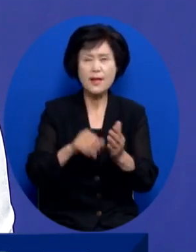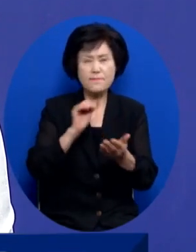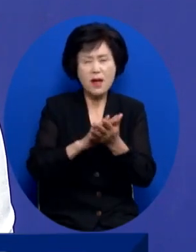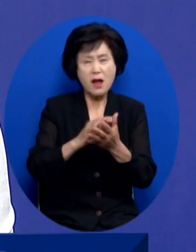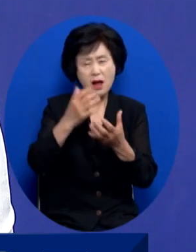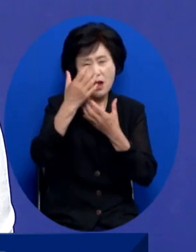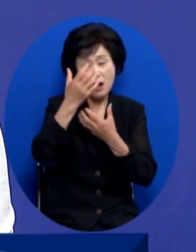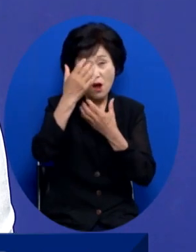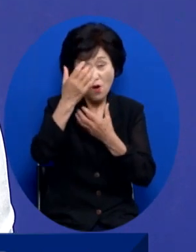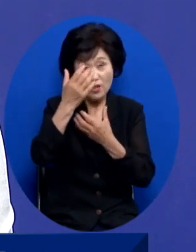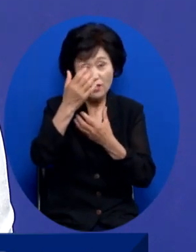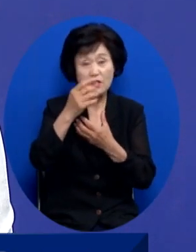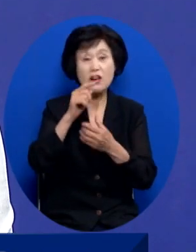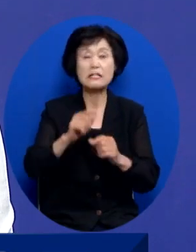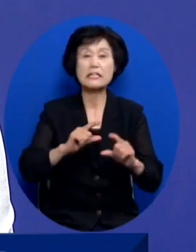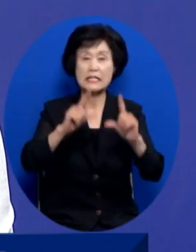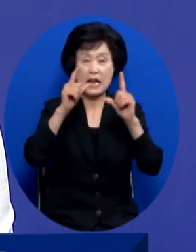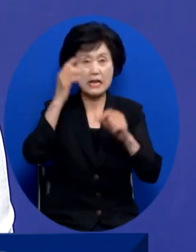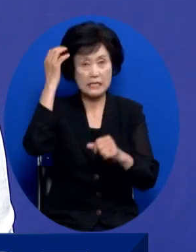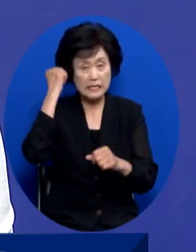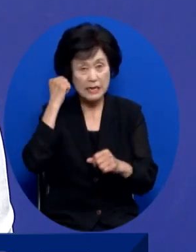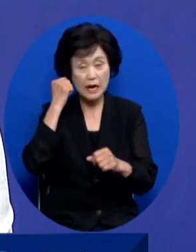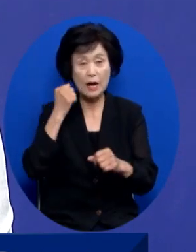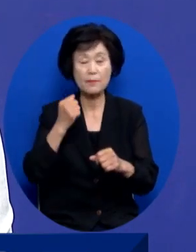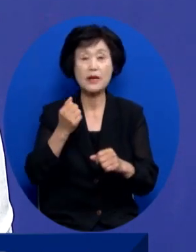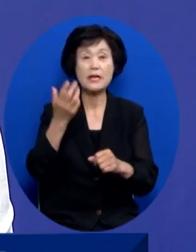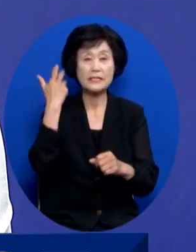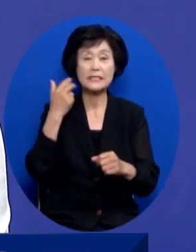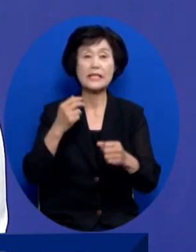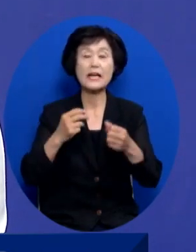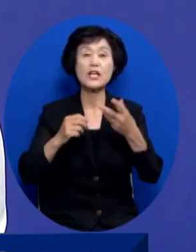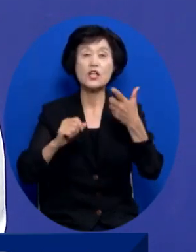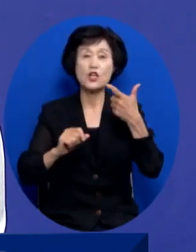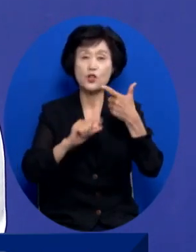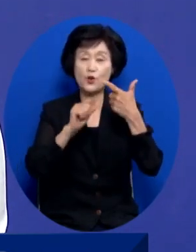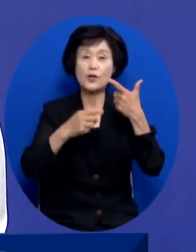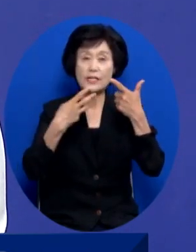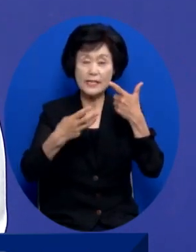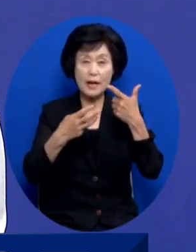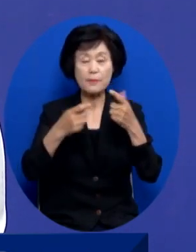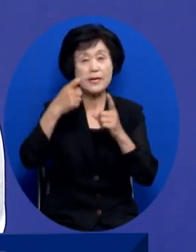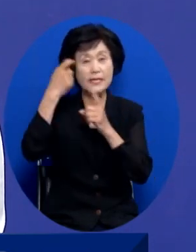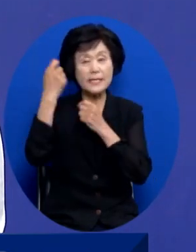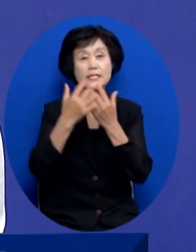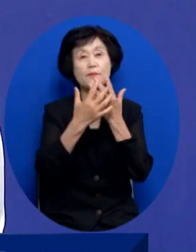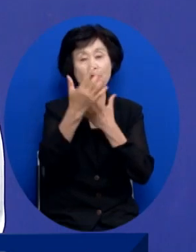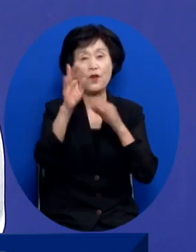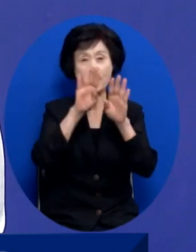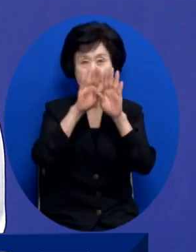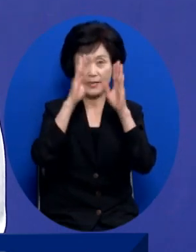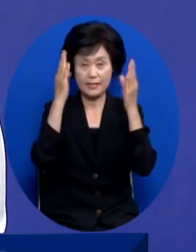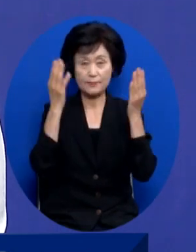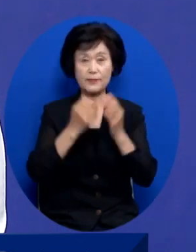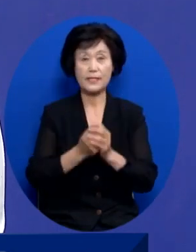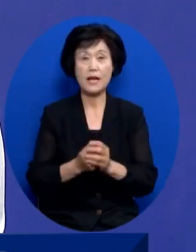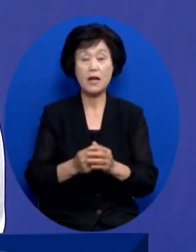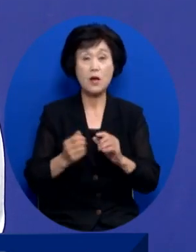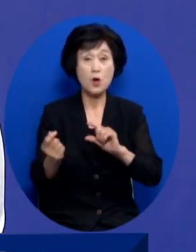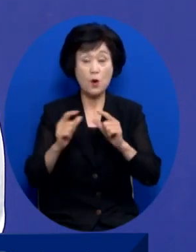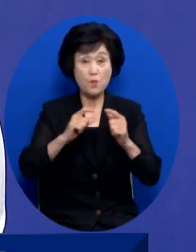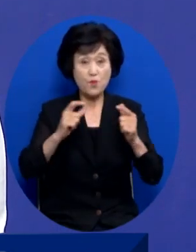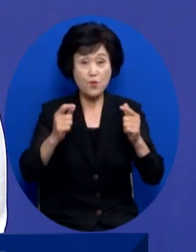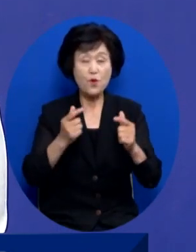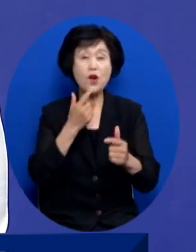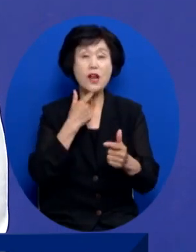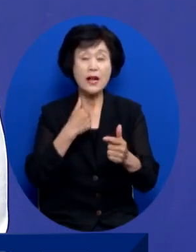다시 한번 일으켜보자는 뜻에서 지난 3일 기념대회가 열렸습니다. 한국교회가 함께 모여 부흥을 갈망하며 또 하나님을 찾았다고